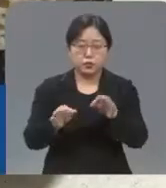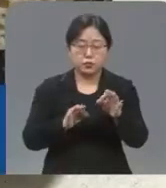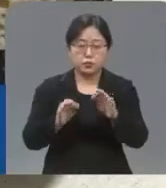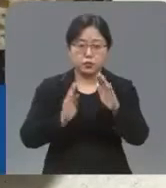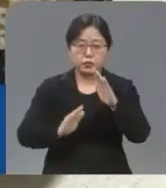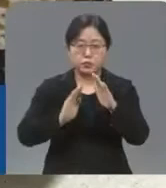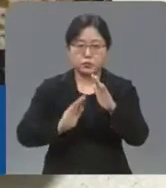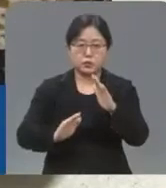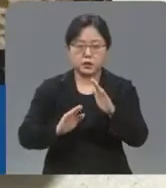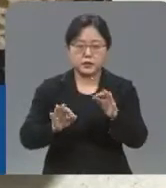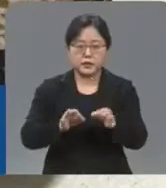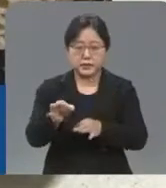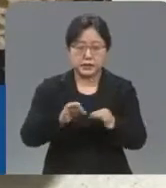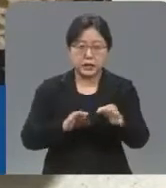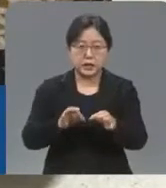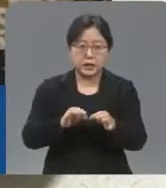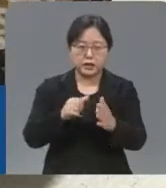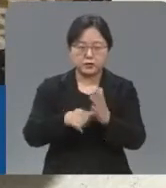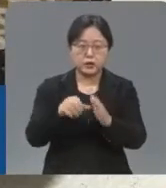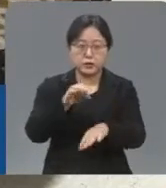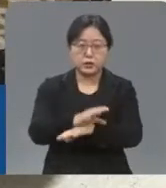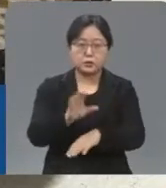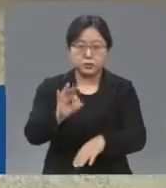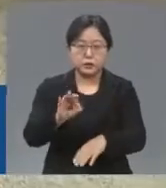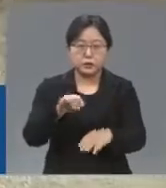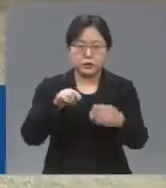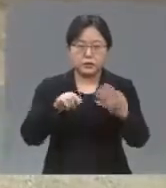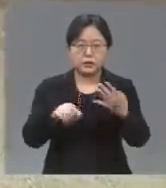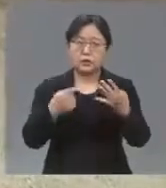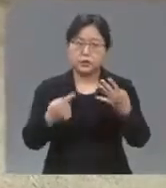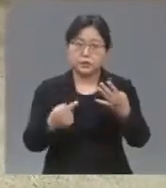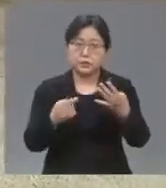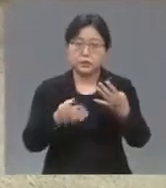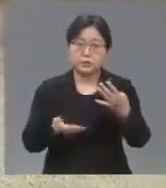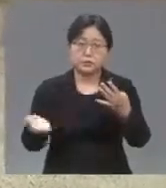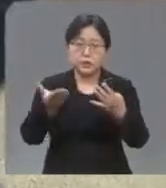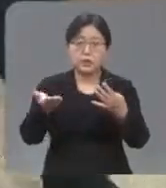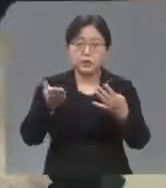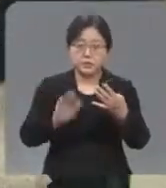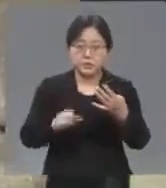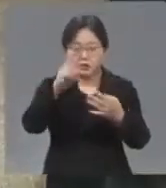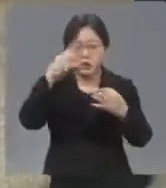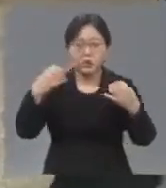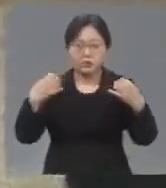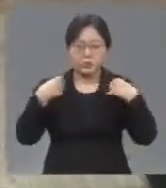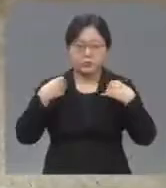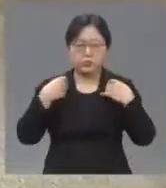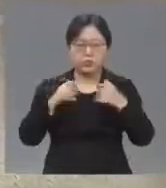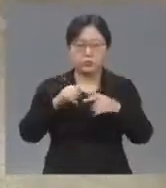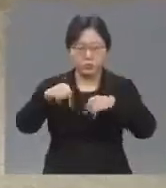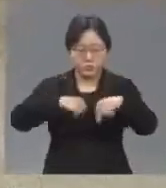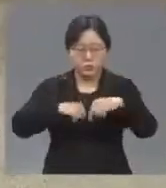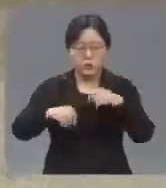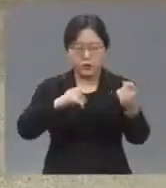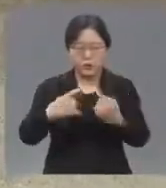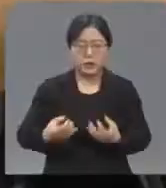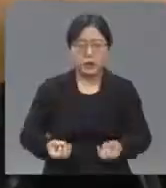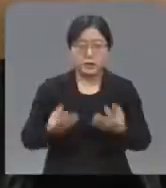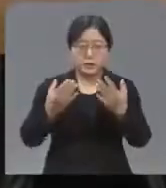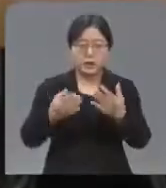농수산식품유통공사는 전통시장의 차례상 비용은 지난해보다 4.1% 상승했으나 정부의 수급 안정 대책과 할인 행사